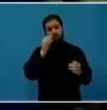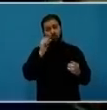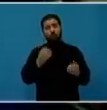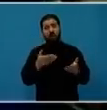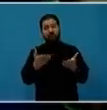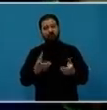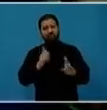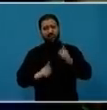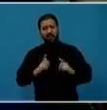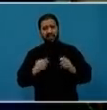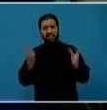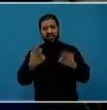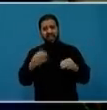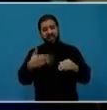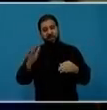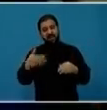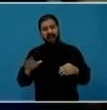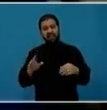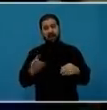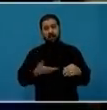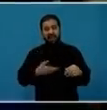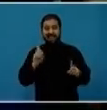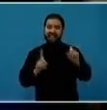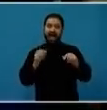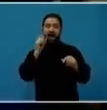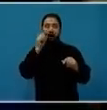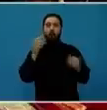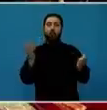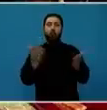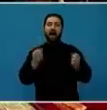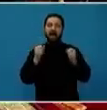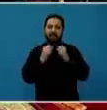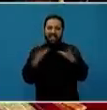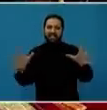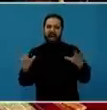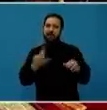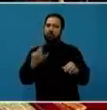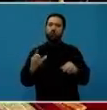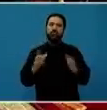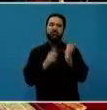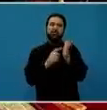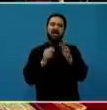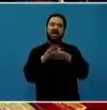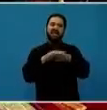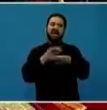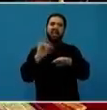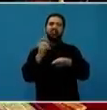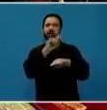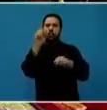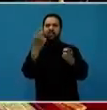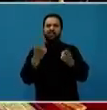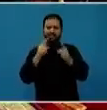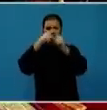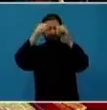suferință, să fie îndepărtată. Dacă omul suferință care blesteamă nu-și cere iertare și nu vine la biserică, ce